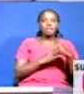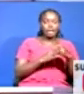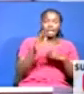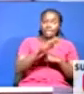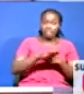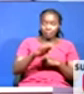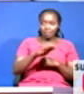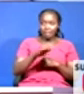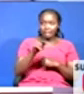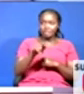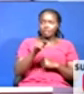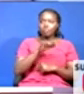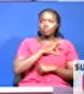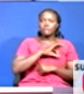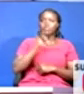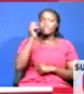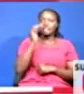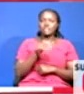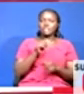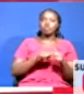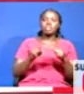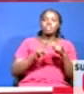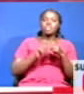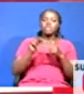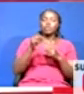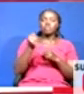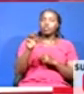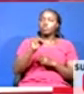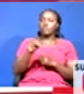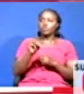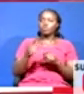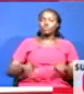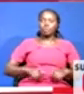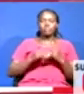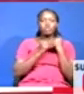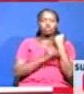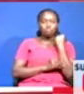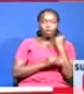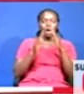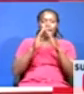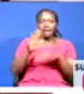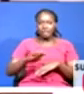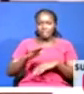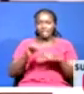nyumba utanufaisha Wakenya wapatao milioni 6.5 wanaoishi katika makazi duni na yale ya